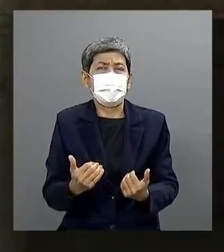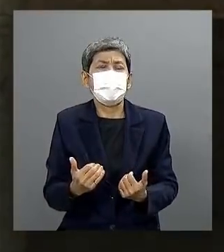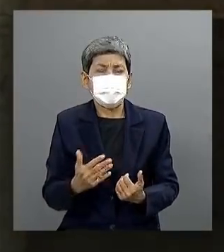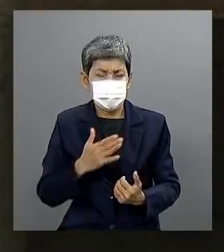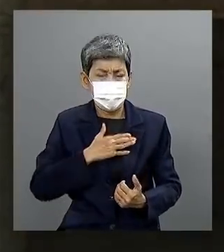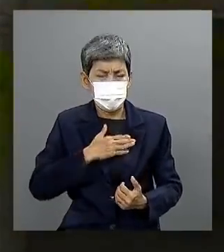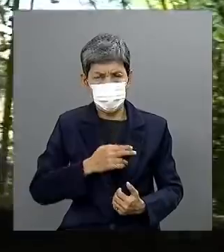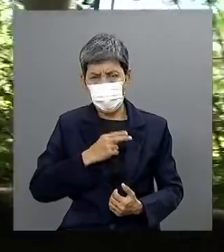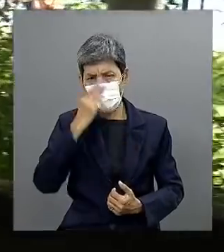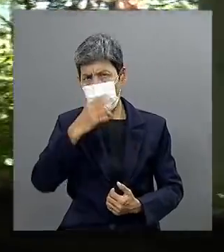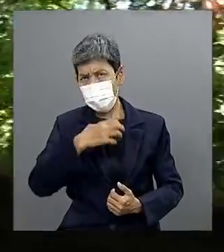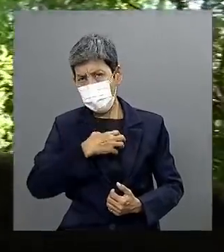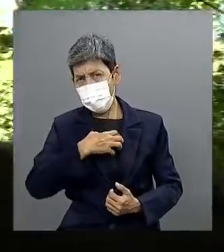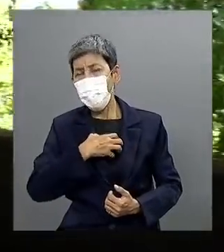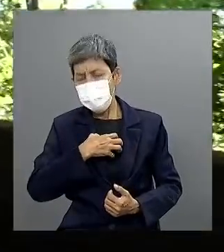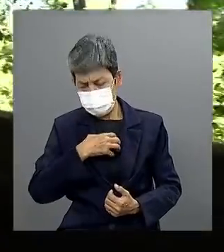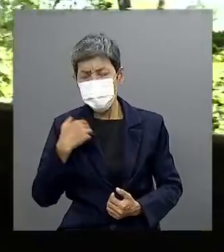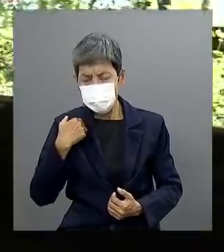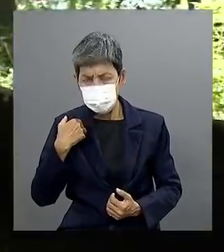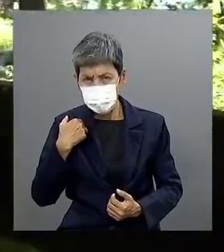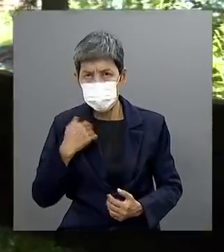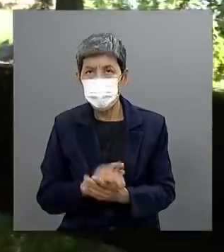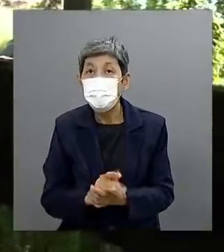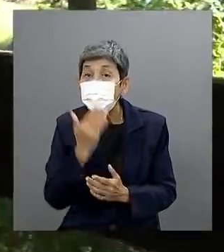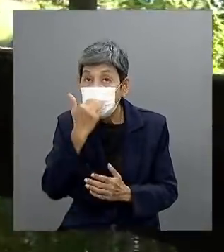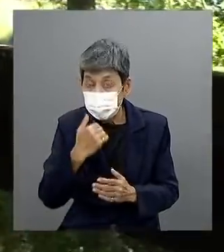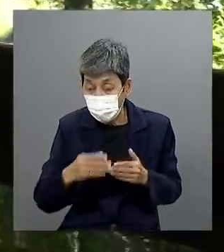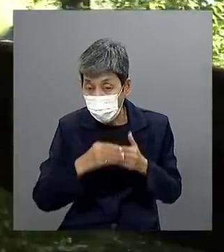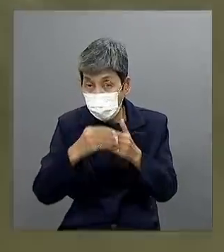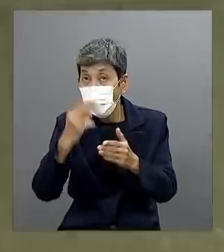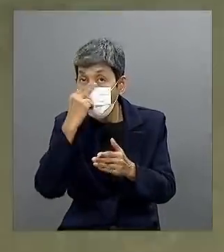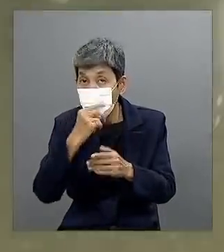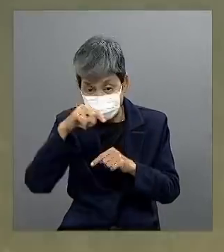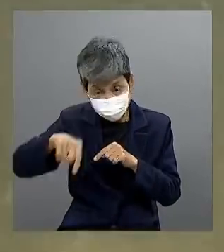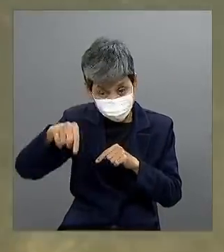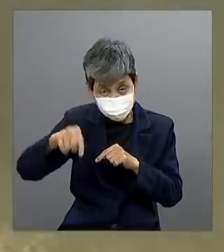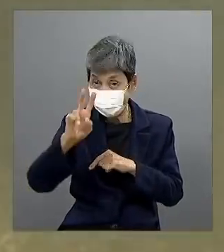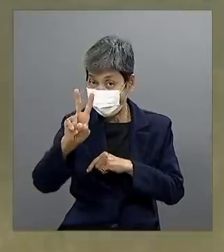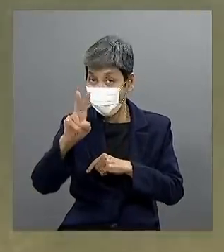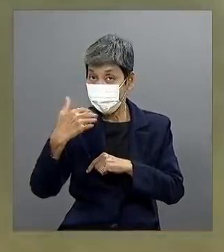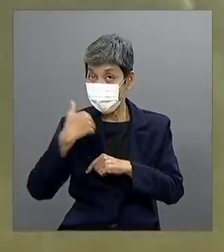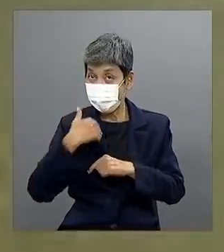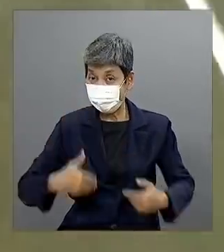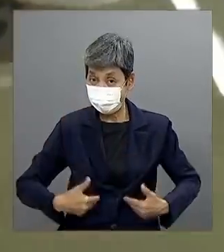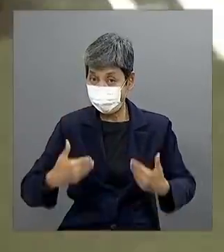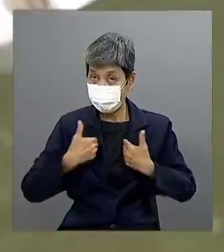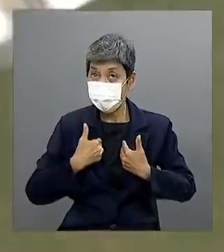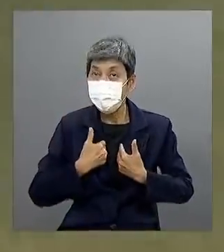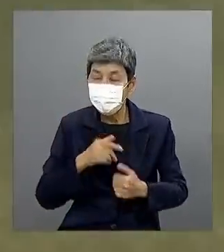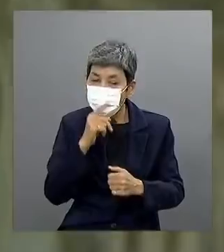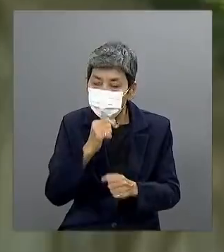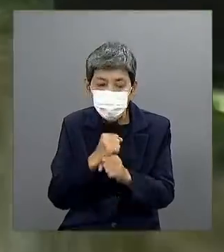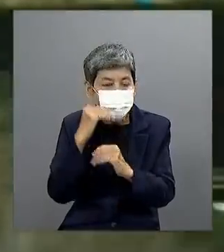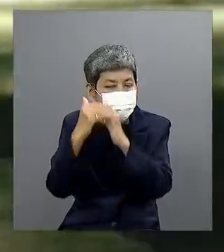มยังไม่หมดเพียงแค่นี้เพราะเราจะพาคุณผู้ชมมาดูอีก2สิ่งมีชีวิตที่โรงเรือนศึกษาและพัฒนาการเพาะเลี้